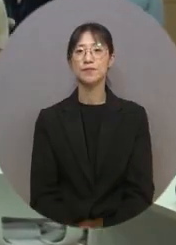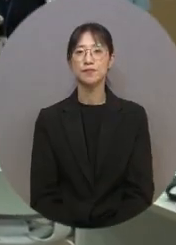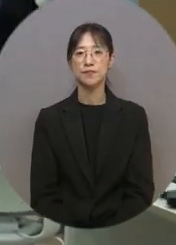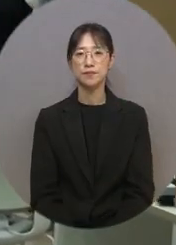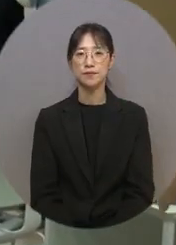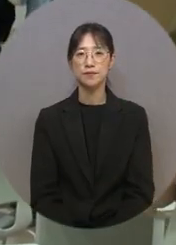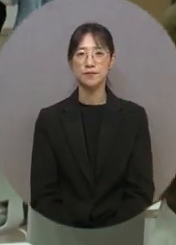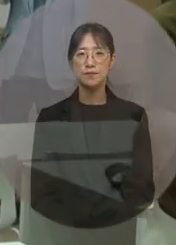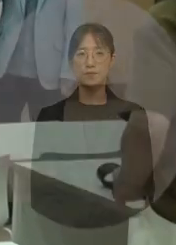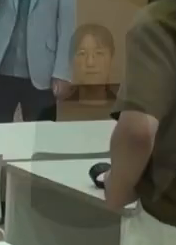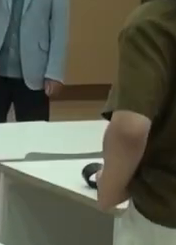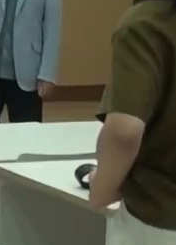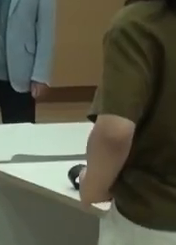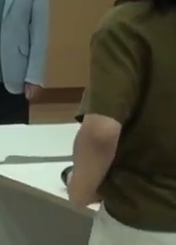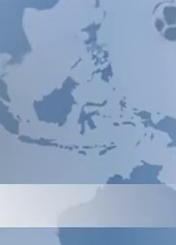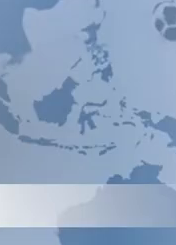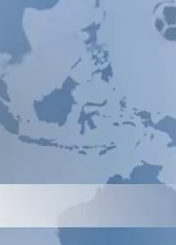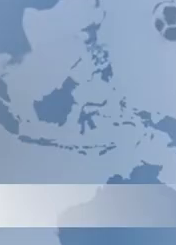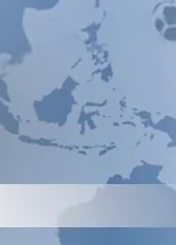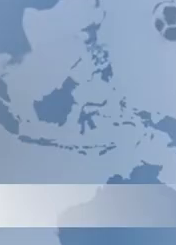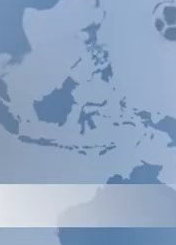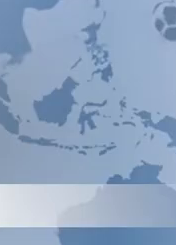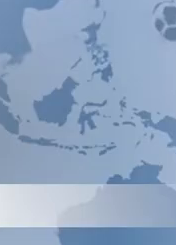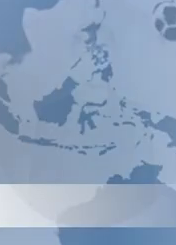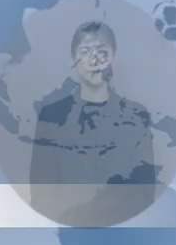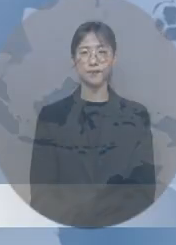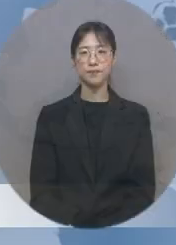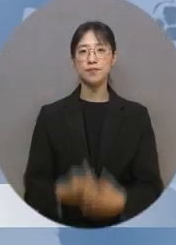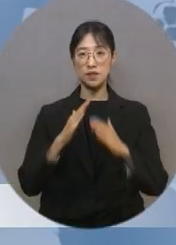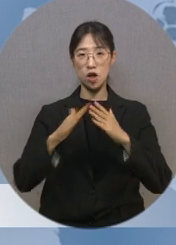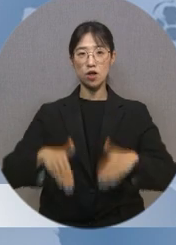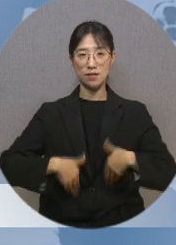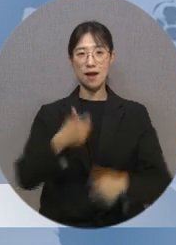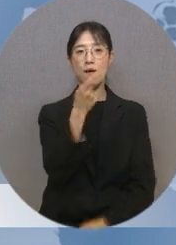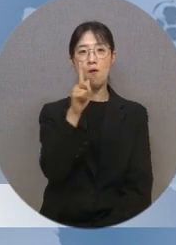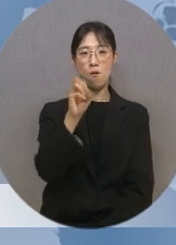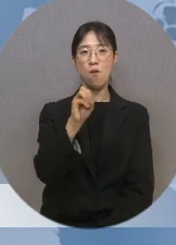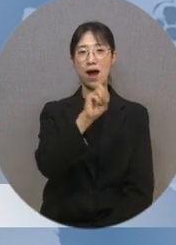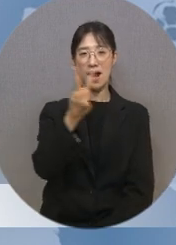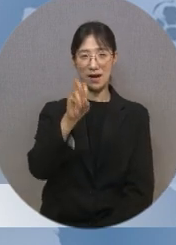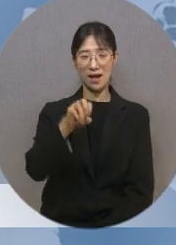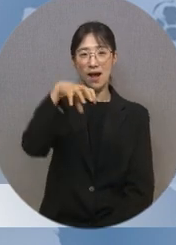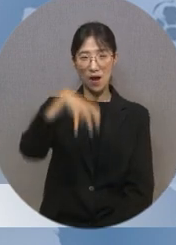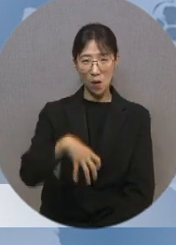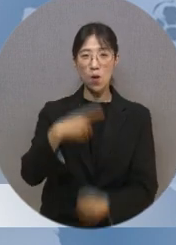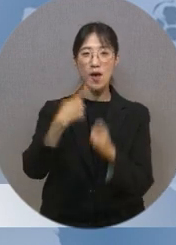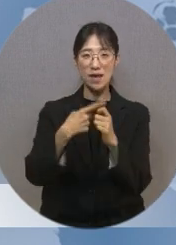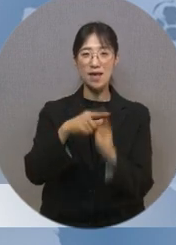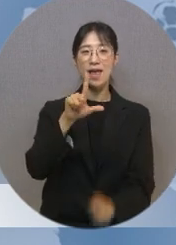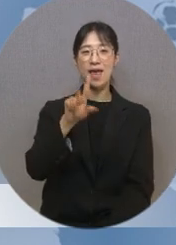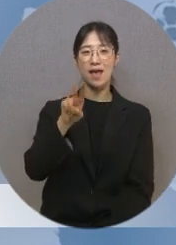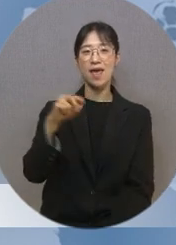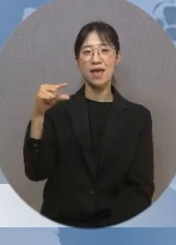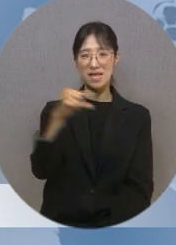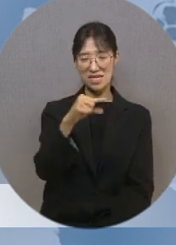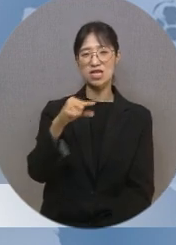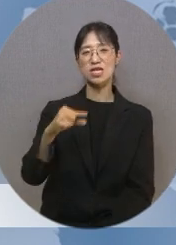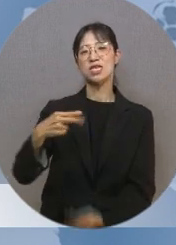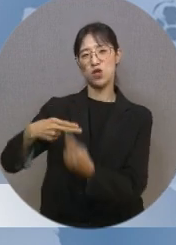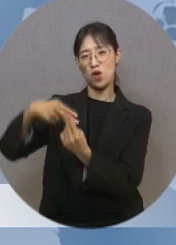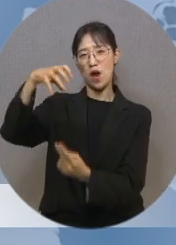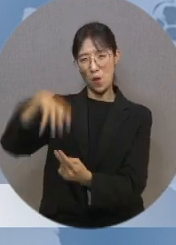복지TV 경기방송 정운선입니다. 전남 광양 국가산업단지에 제1 LNG 터미널이